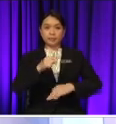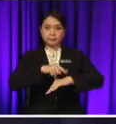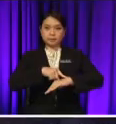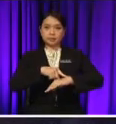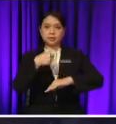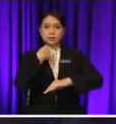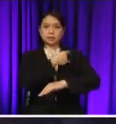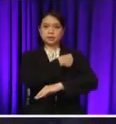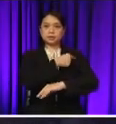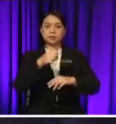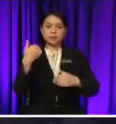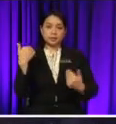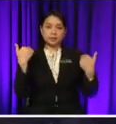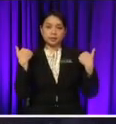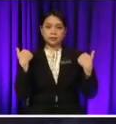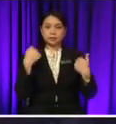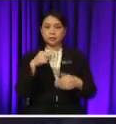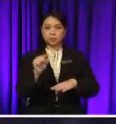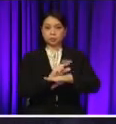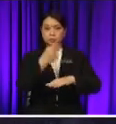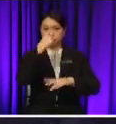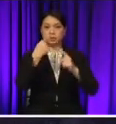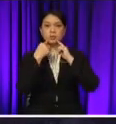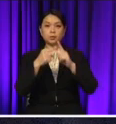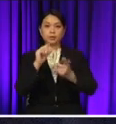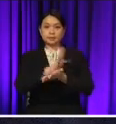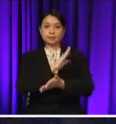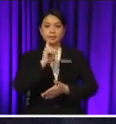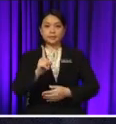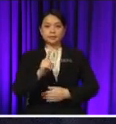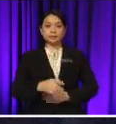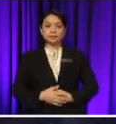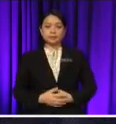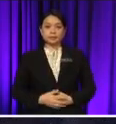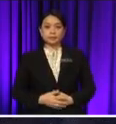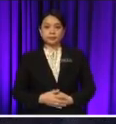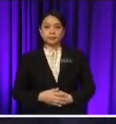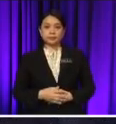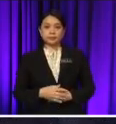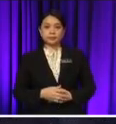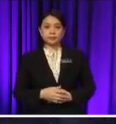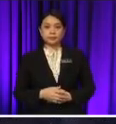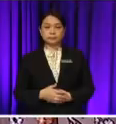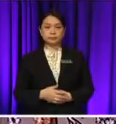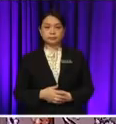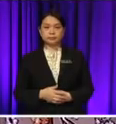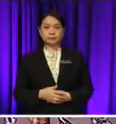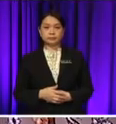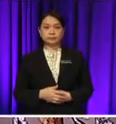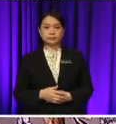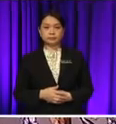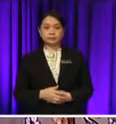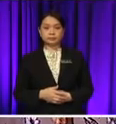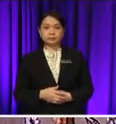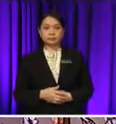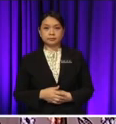perlu ambil ataupun kita boleh gunakan untuk menjawab soal yang kita satu oke soalnya yang baik Nisa Oke semuanya ini pengulangan